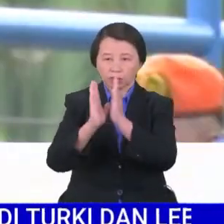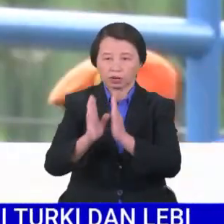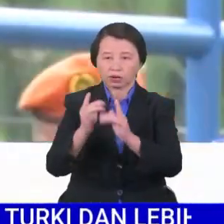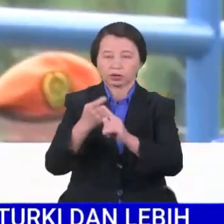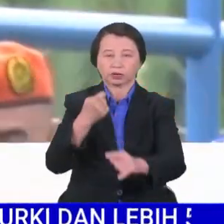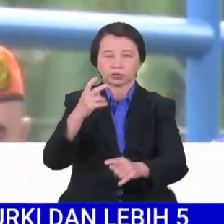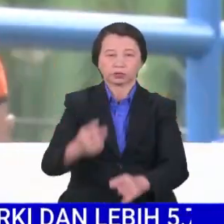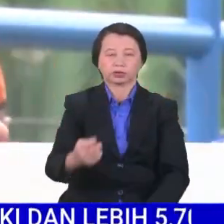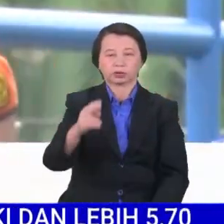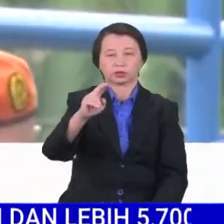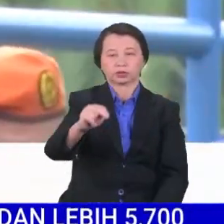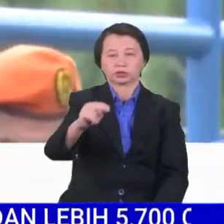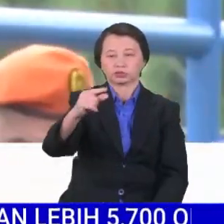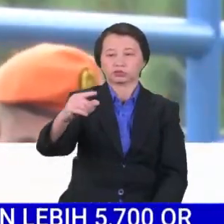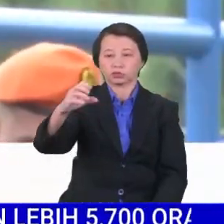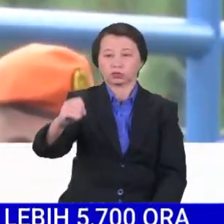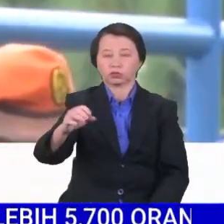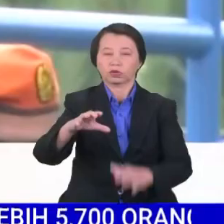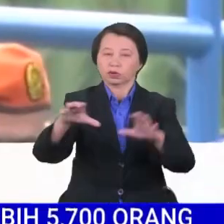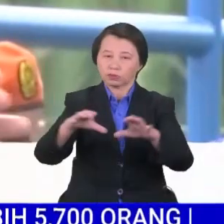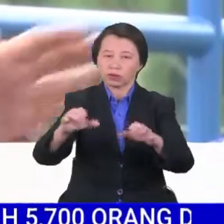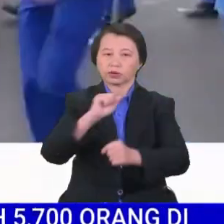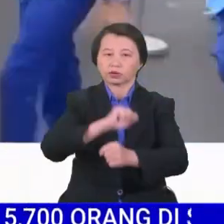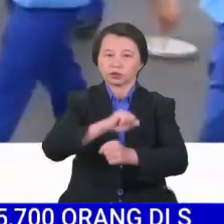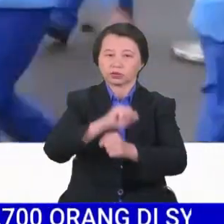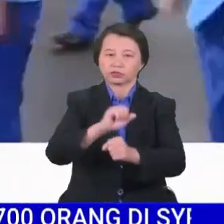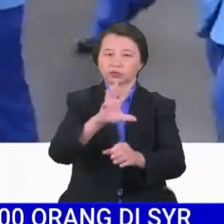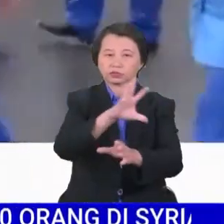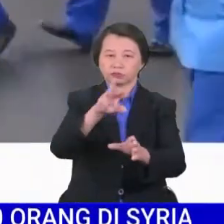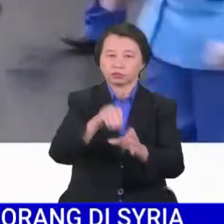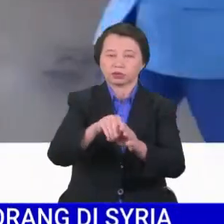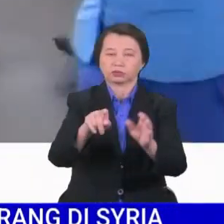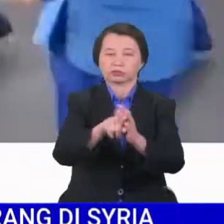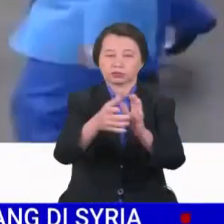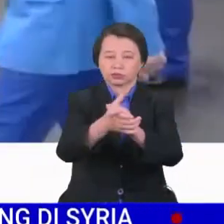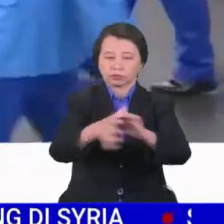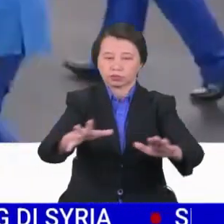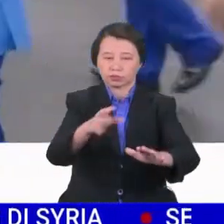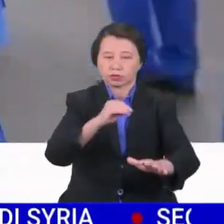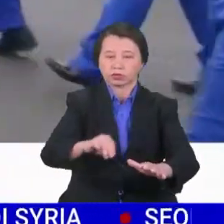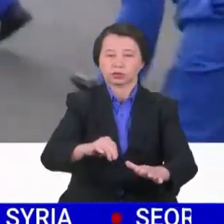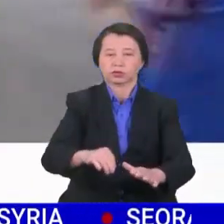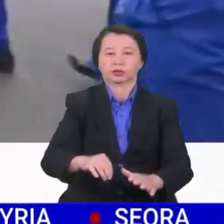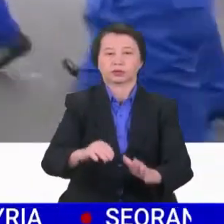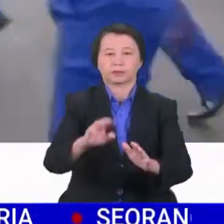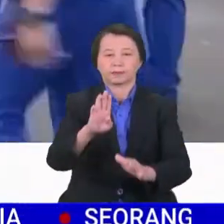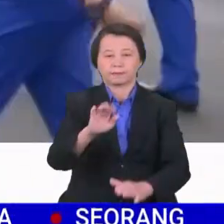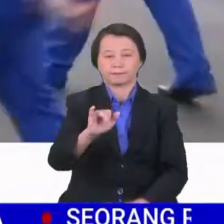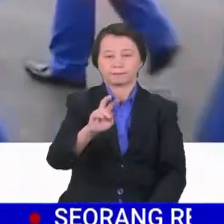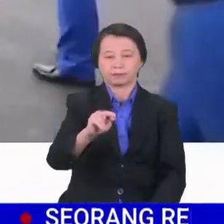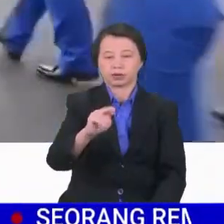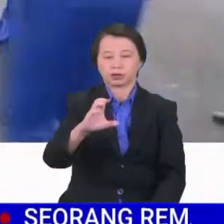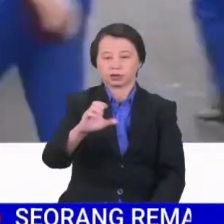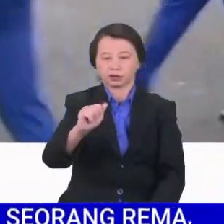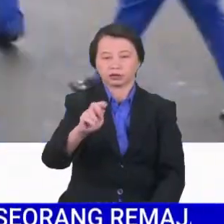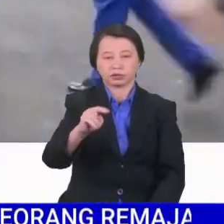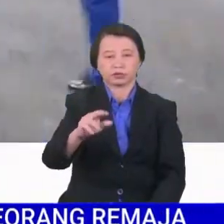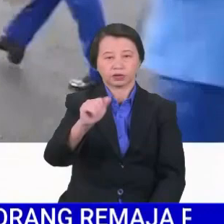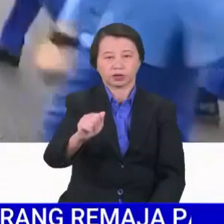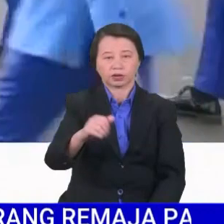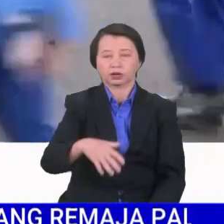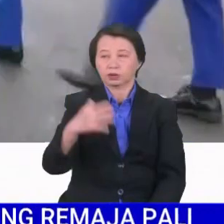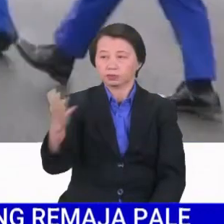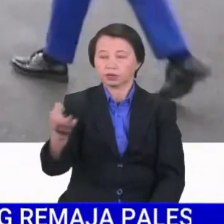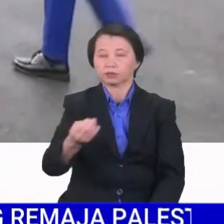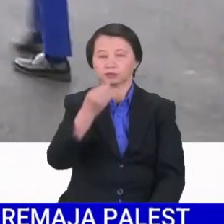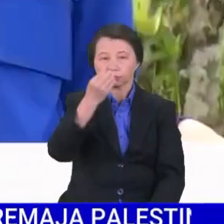bukan kerajaan enjio yang melaksanakan kerja-kerja yang melibatkan penyelamatan dan bencana Dalam pada itu beliau turun memalukan Epi m